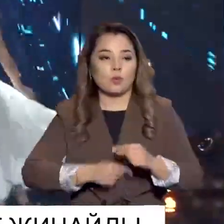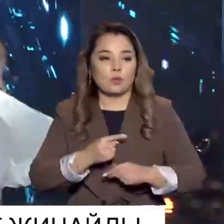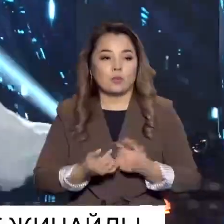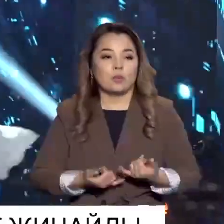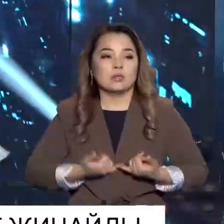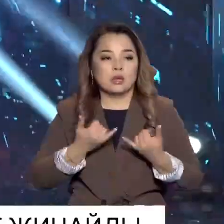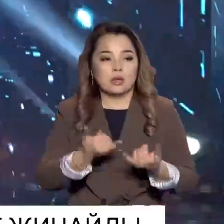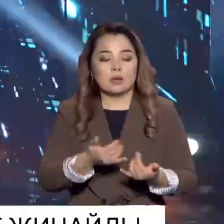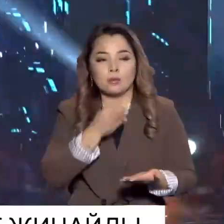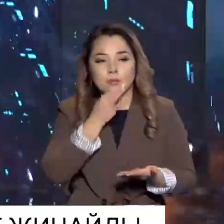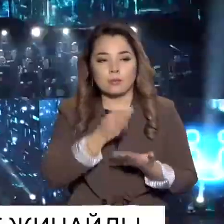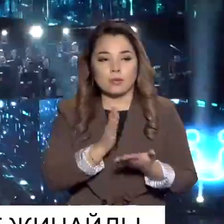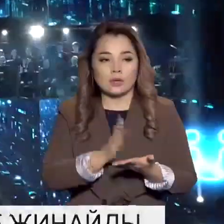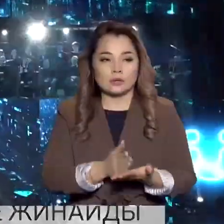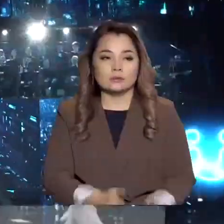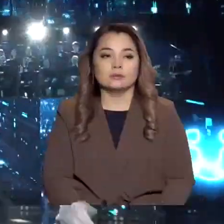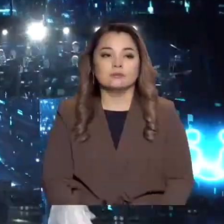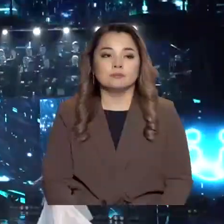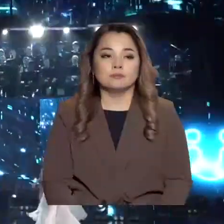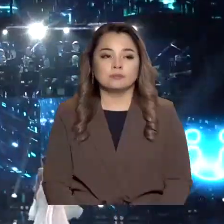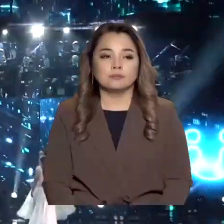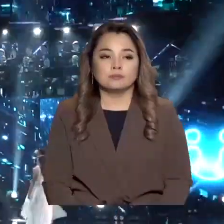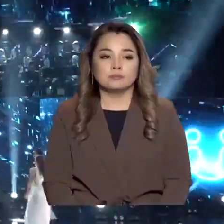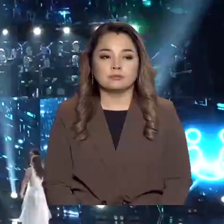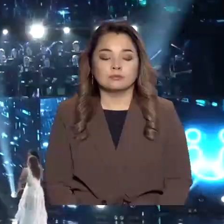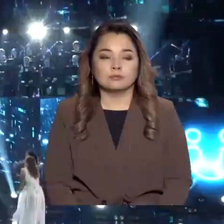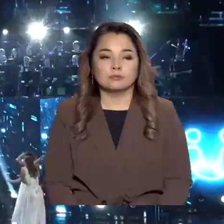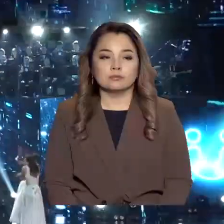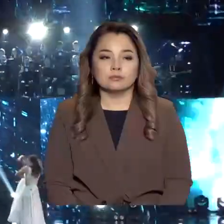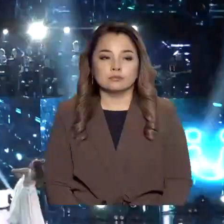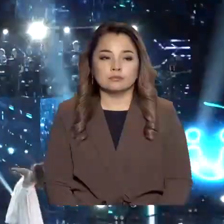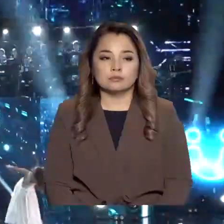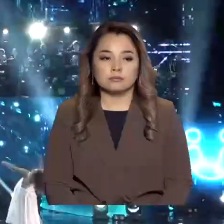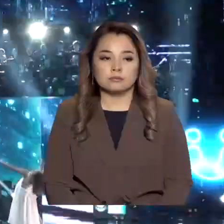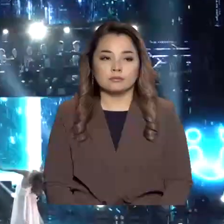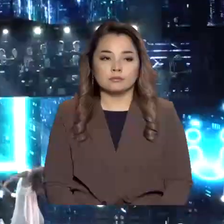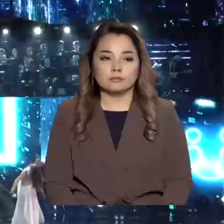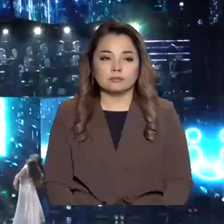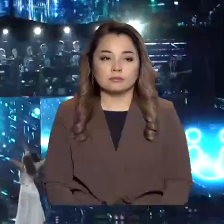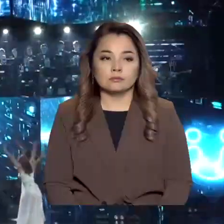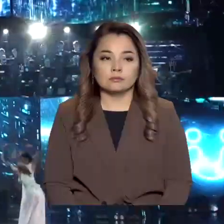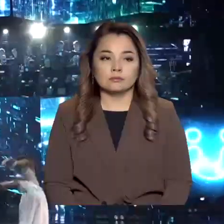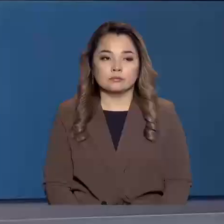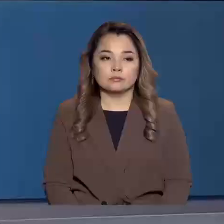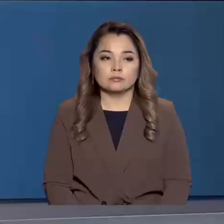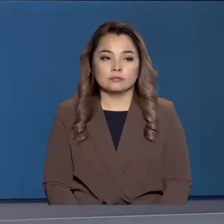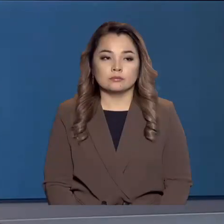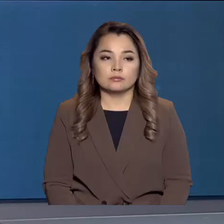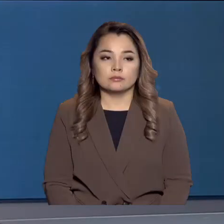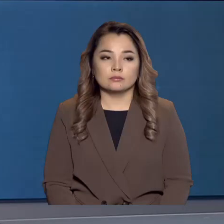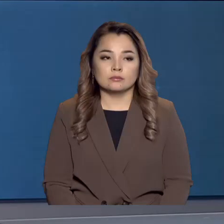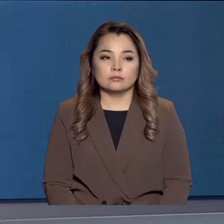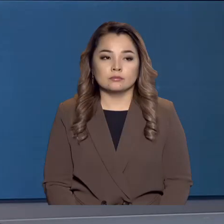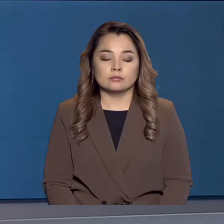арнамақ. Жазира Оразқызы, Ержан Жаңбырбай, Қазақстан ұлттық телеарнасы Алматыдан.